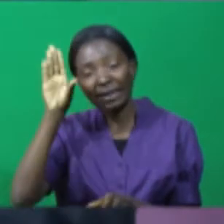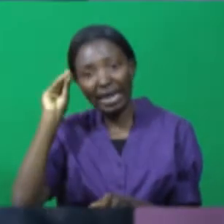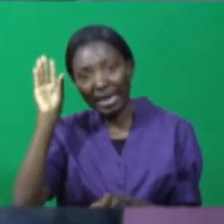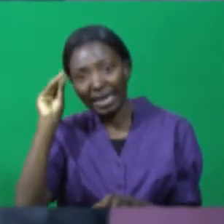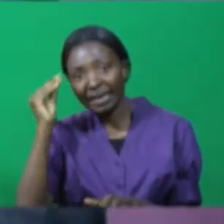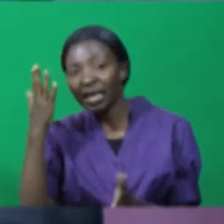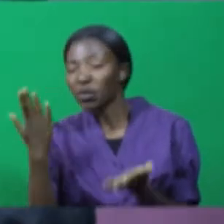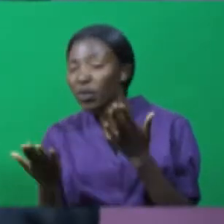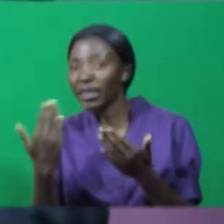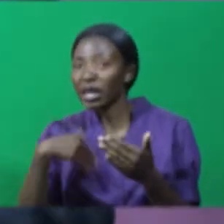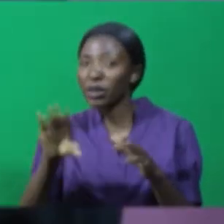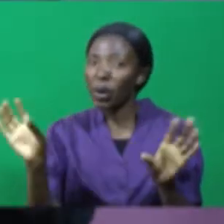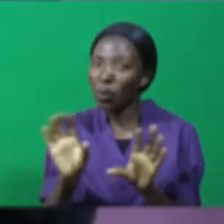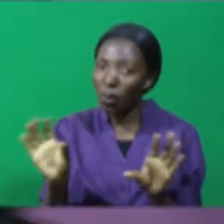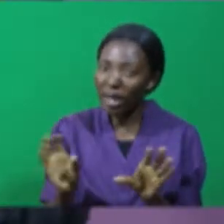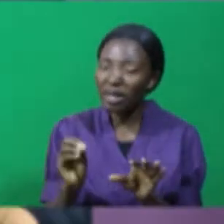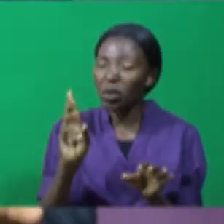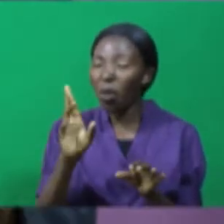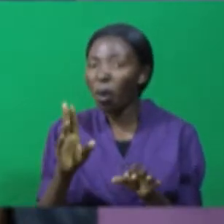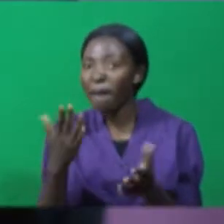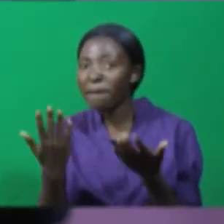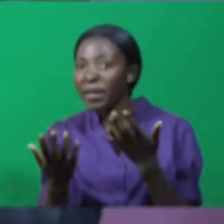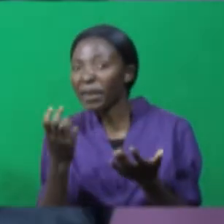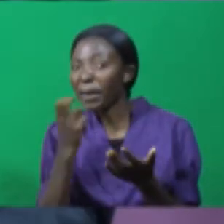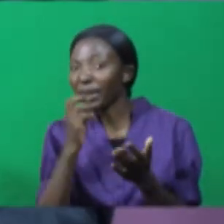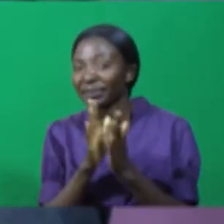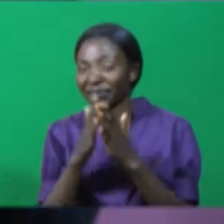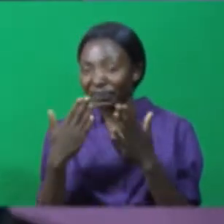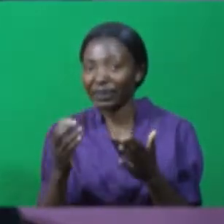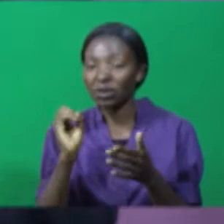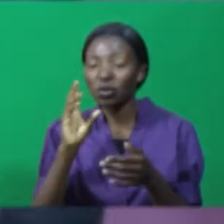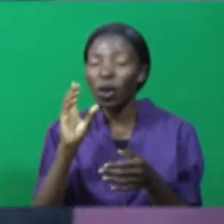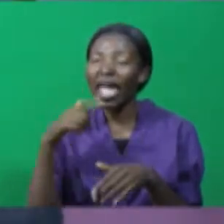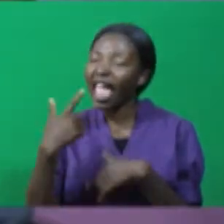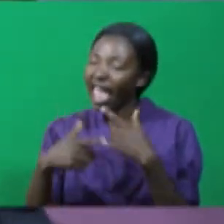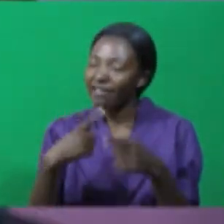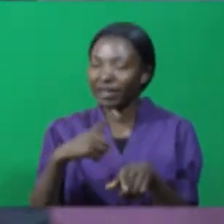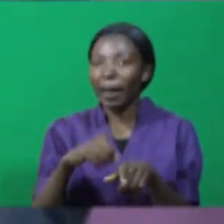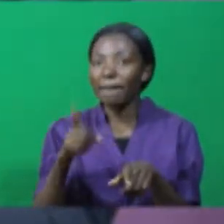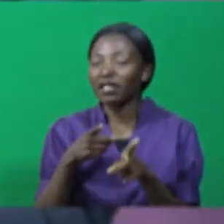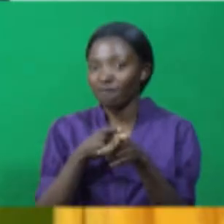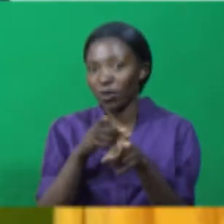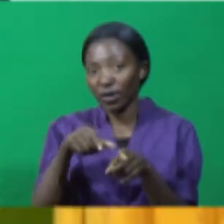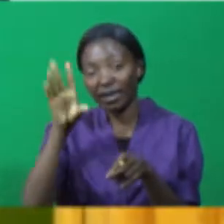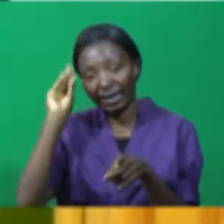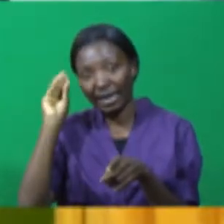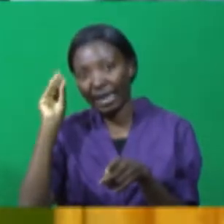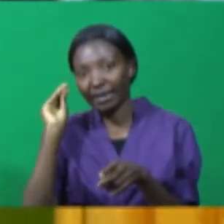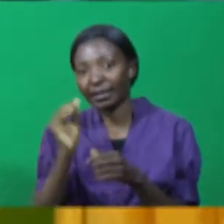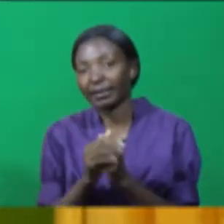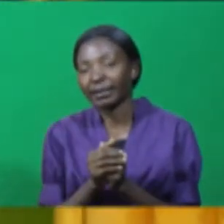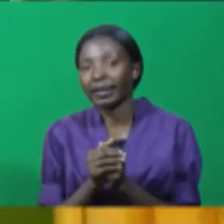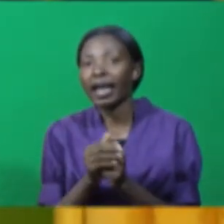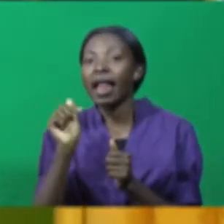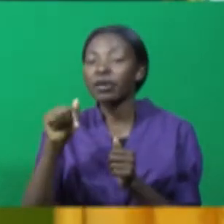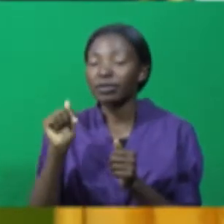Haufane kurasikirwa nechirongwa nekuti pamwe uri kuti foni haina moto. Kana kuti television. Ngati forowe zvidzidzo izvi.